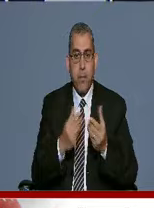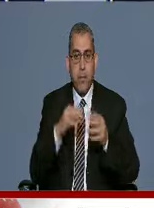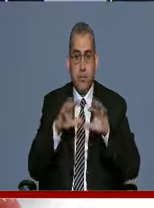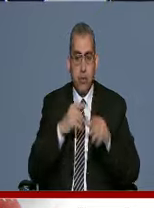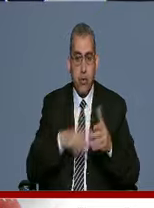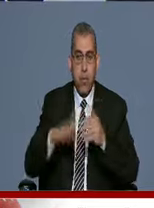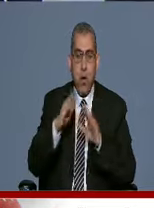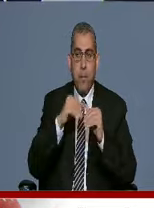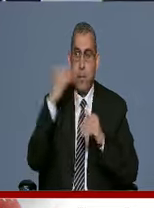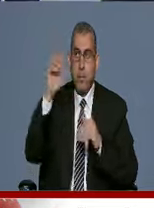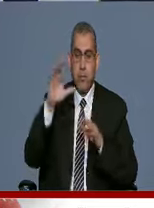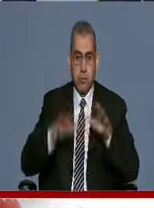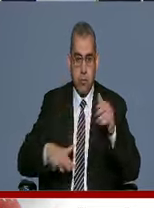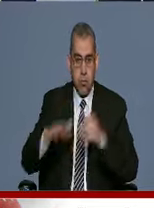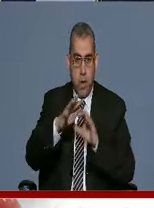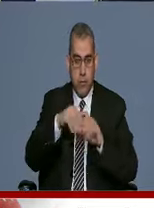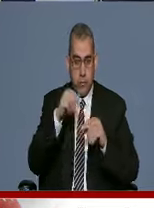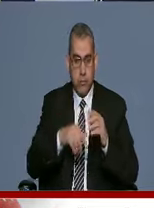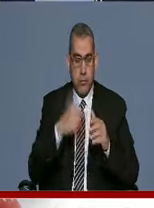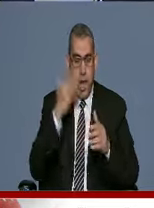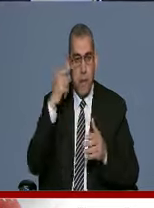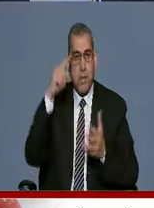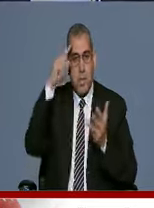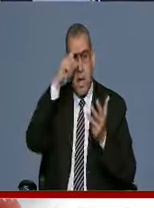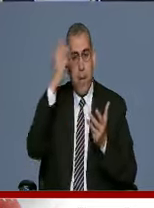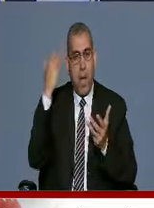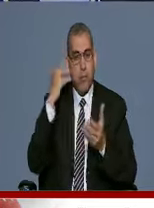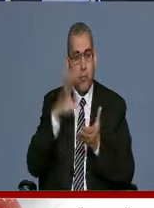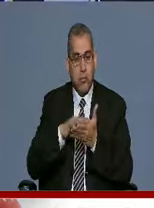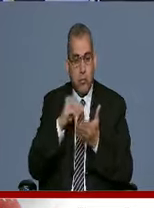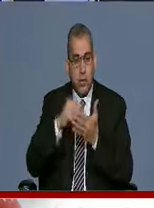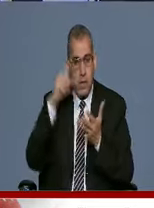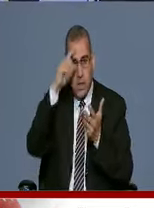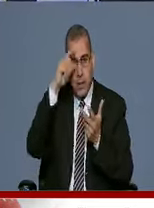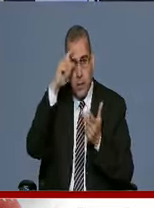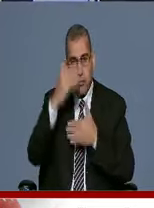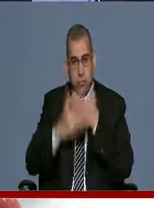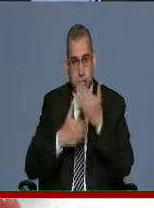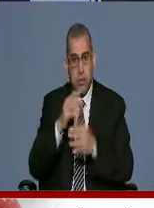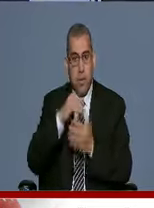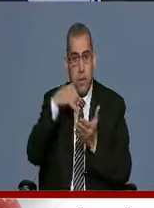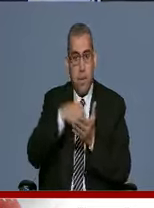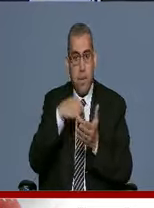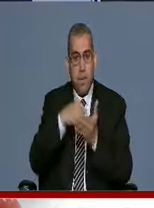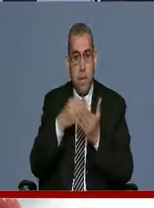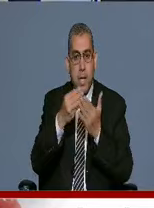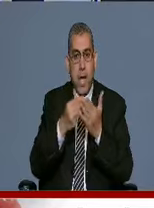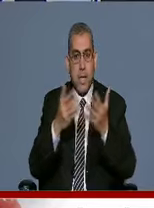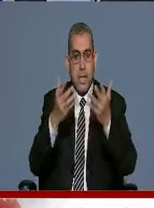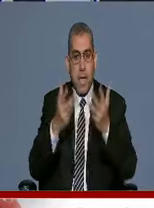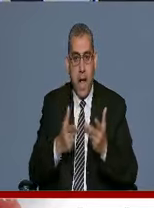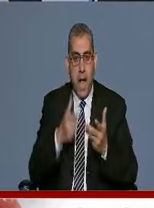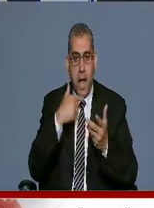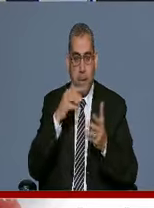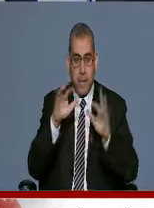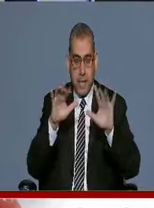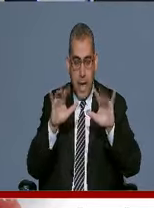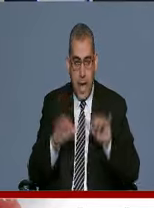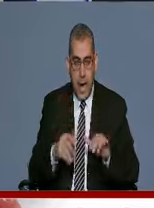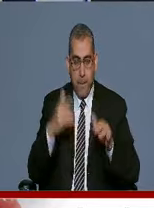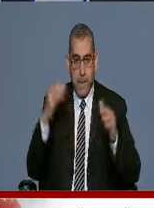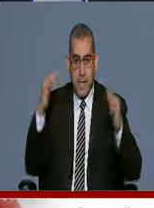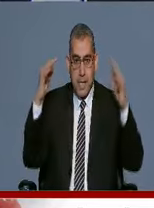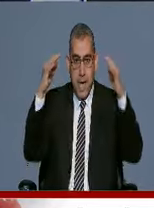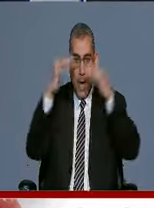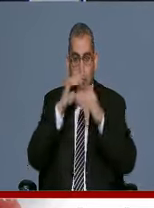الحوسبة السحابية، فكان بيواجهنا بعض الصعوبات والمشاكل في مراكز البيانات النمطية. مركز الحوسبة السحابية حلها. أول حاجة فندم إن